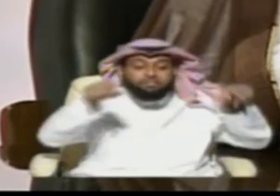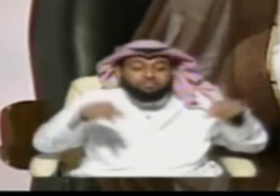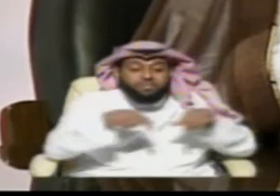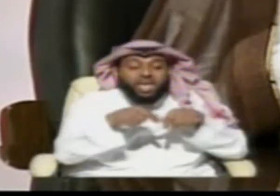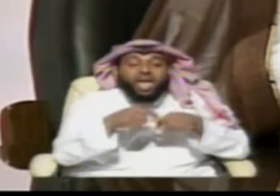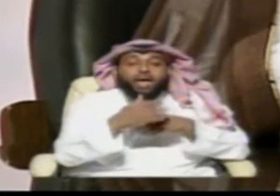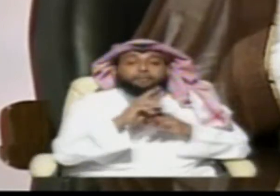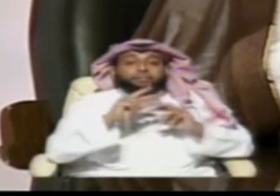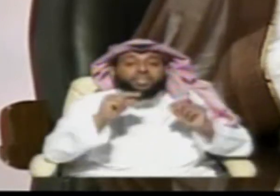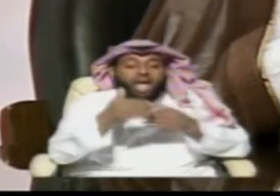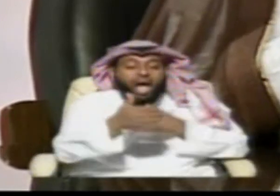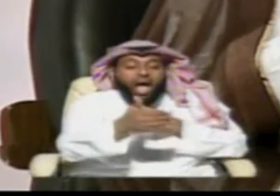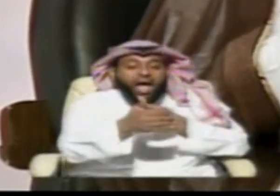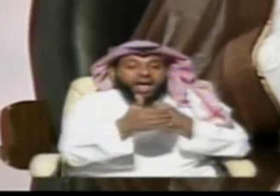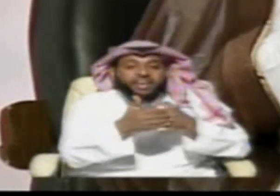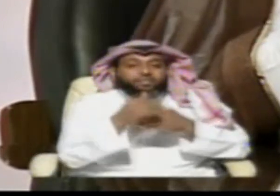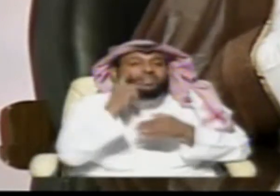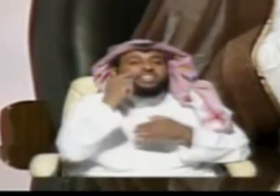من الرجال